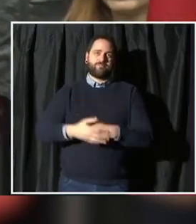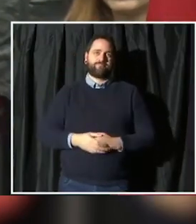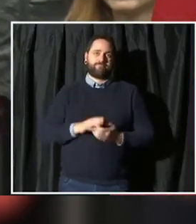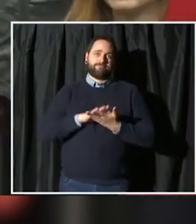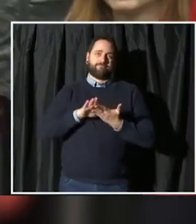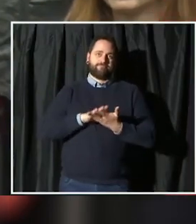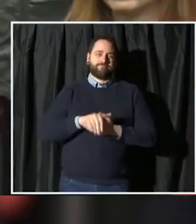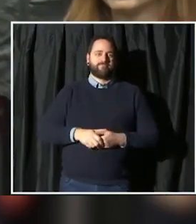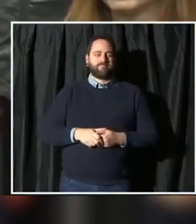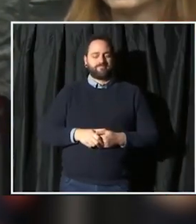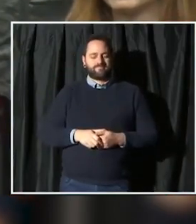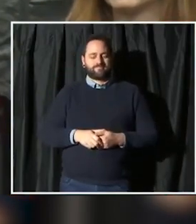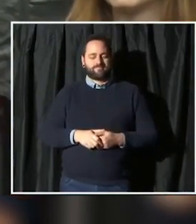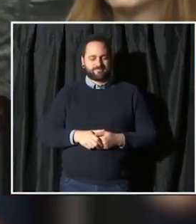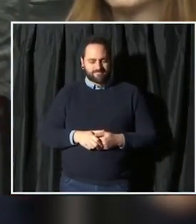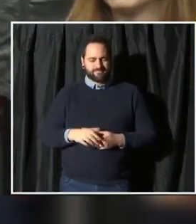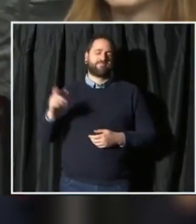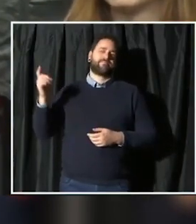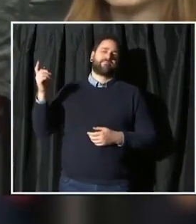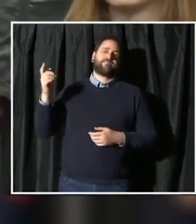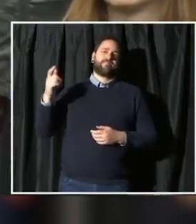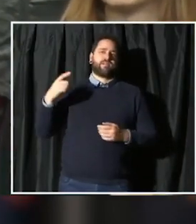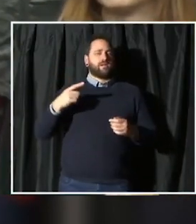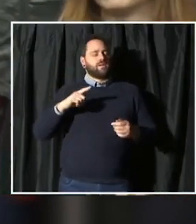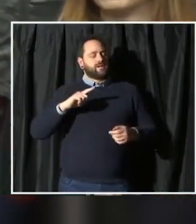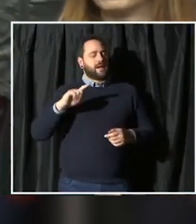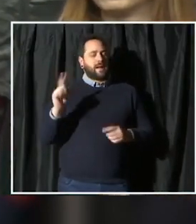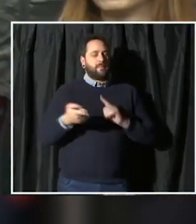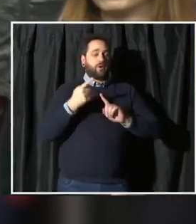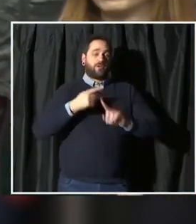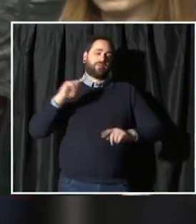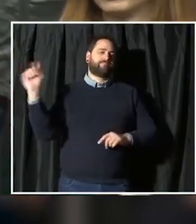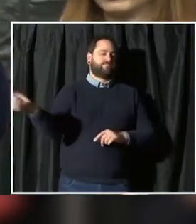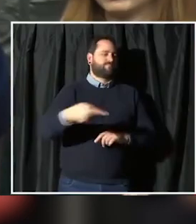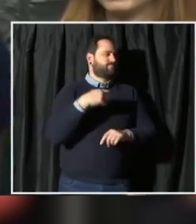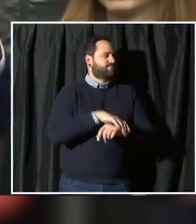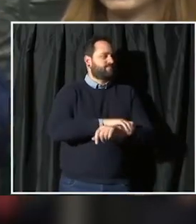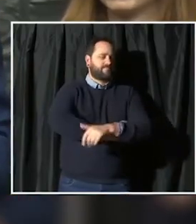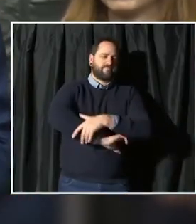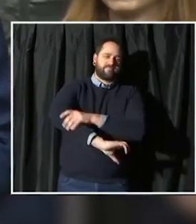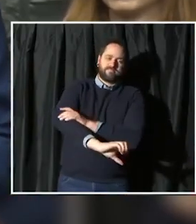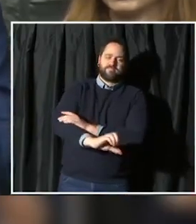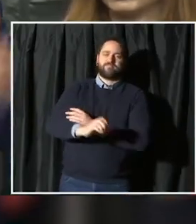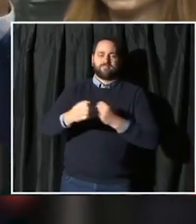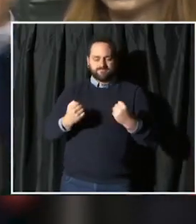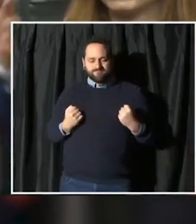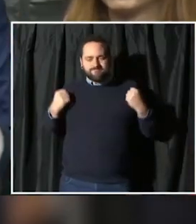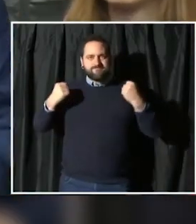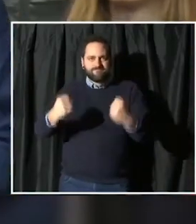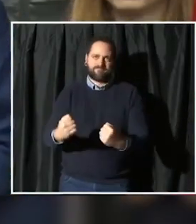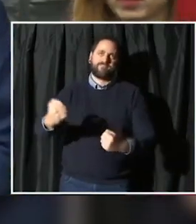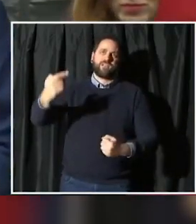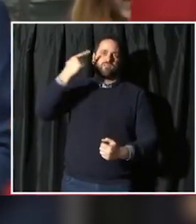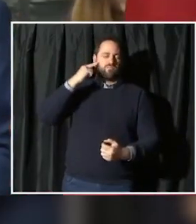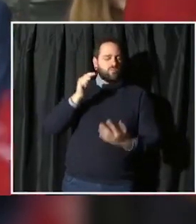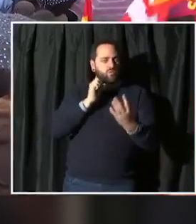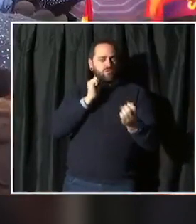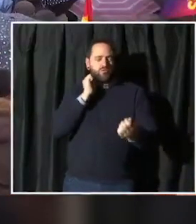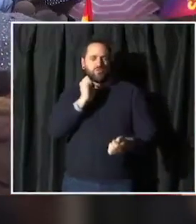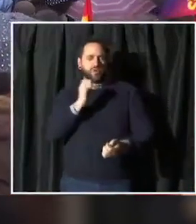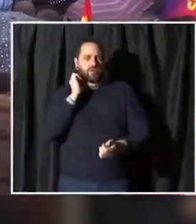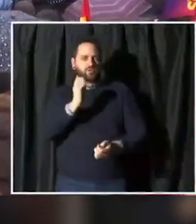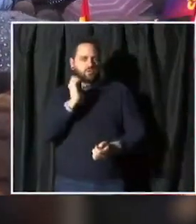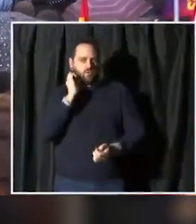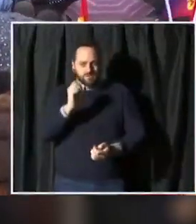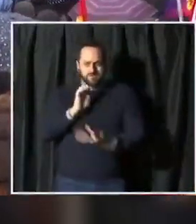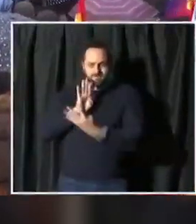nous de jouer. Construisons l'avenir. Tous les jours, allons porte à porte, allons rencontrer les citoyens,